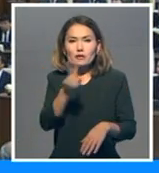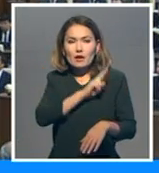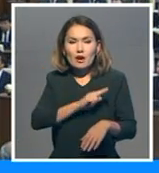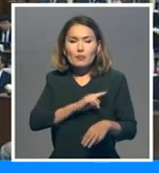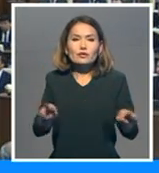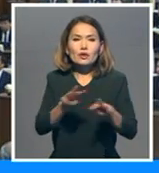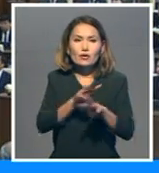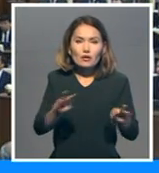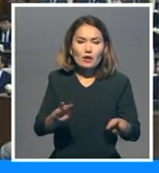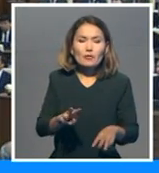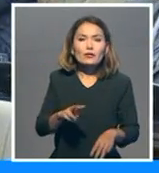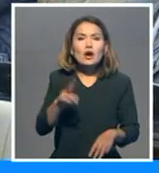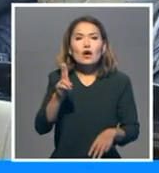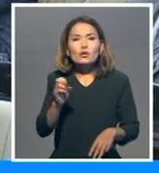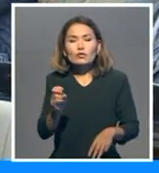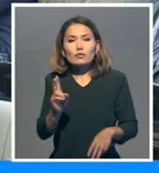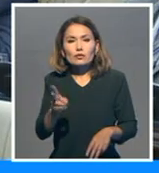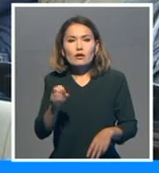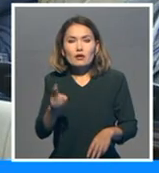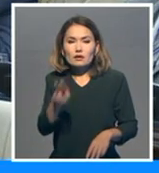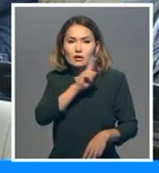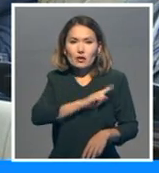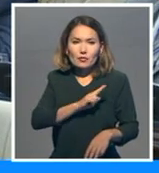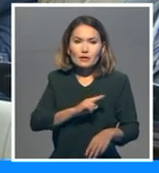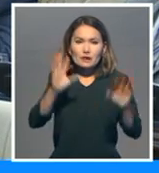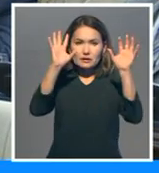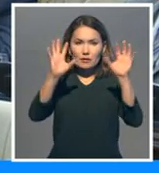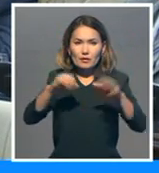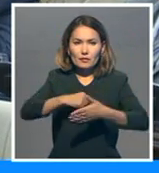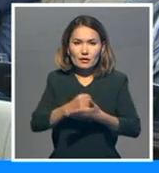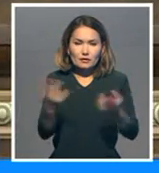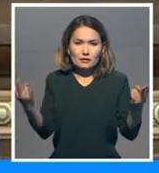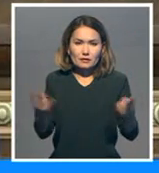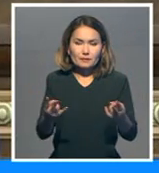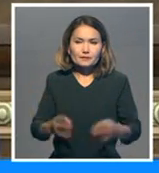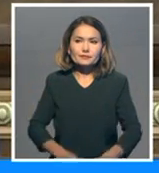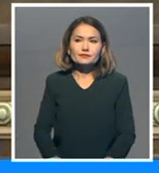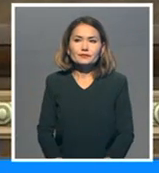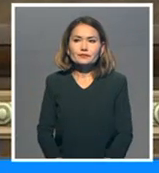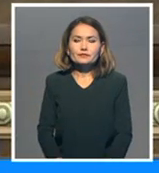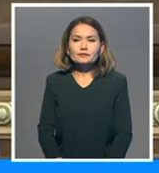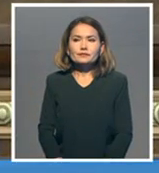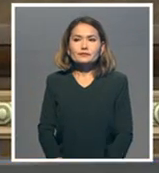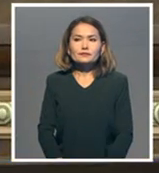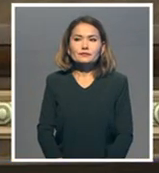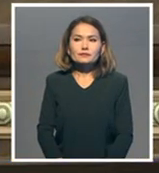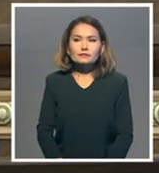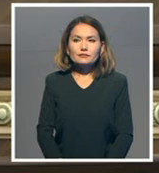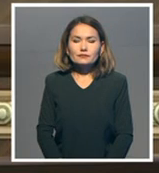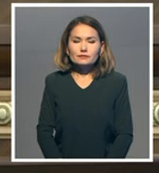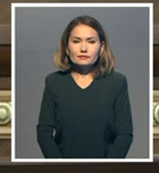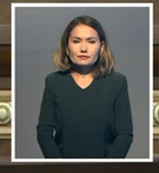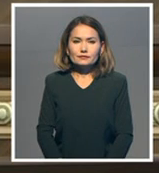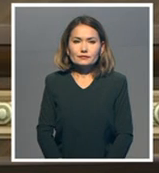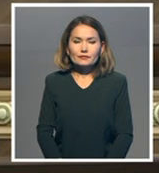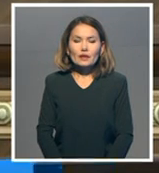үкіметте кім не үшін жауапты екен заң жүзінде бекітіп беруі тиіс. Очень много ступеней выполнения поручений